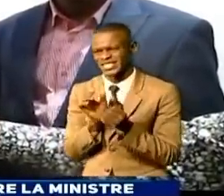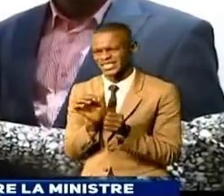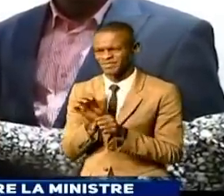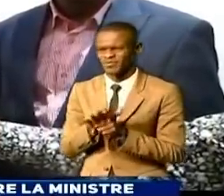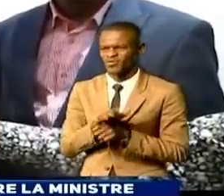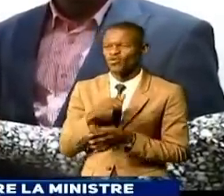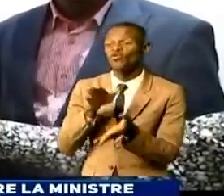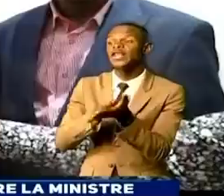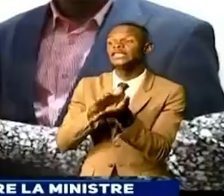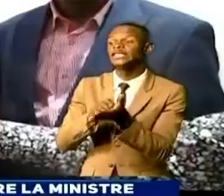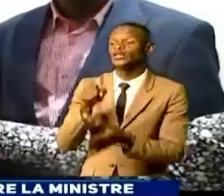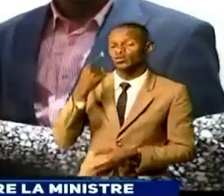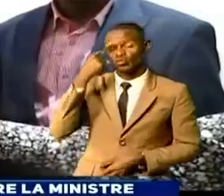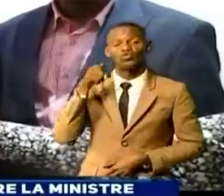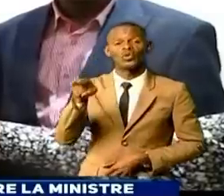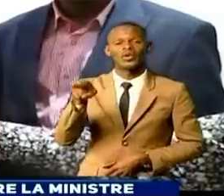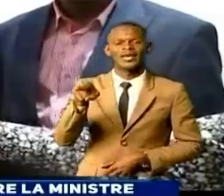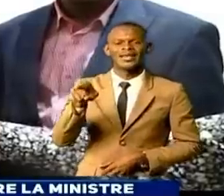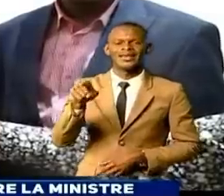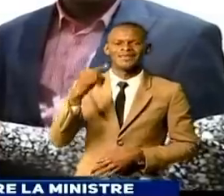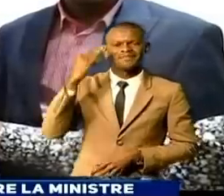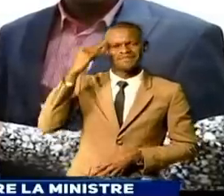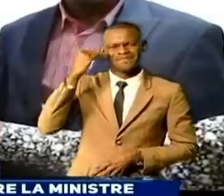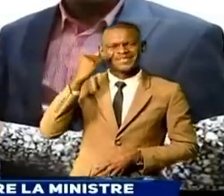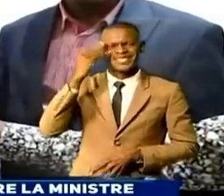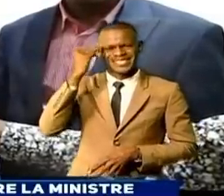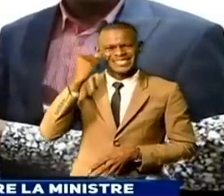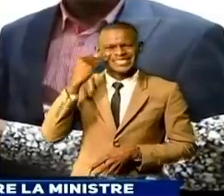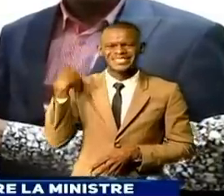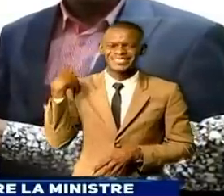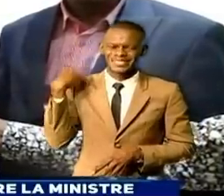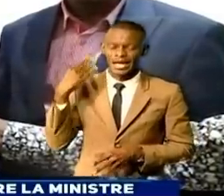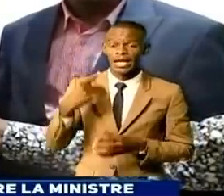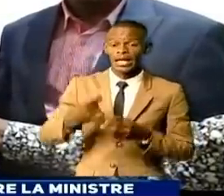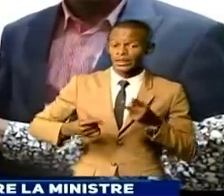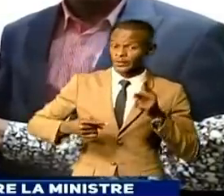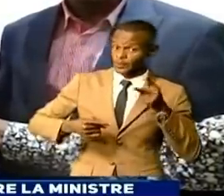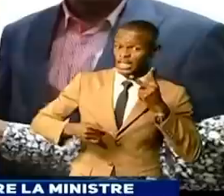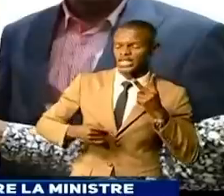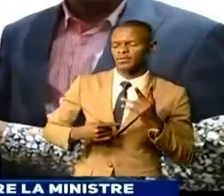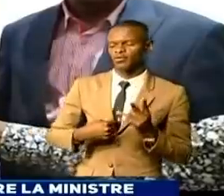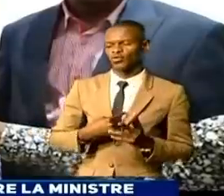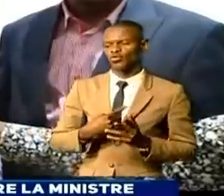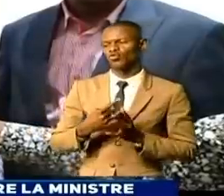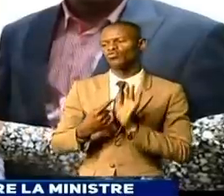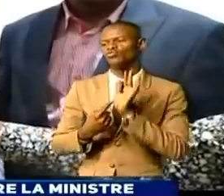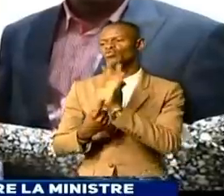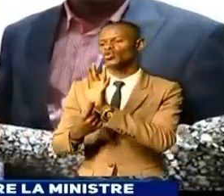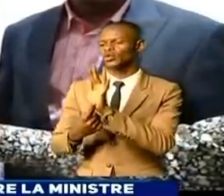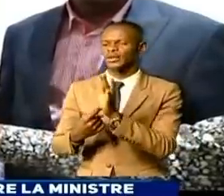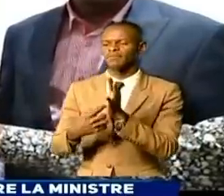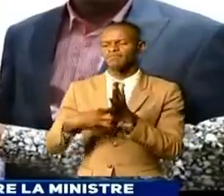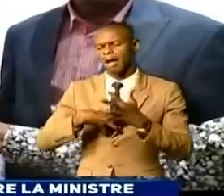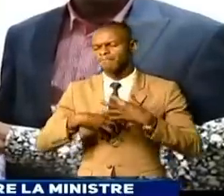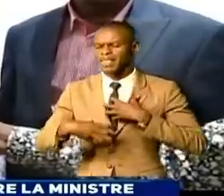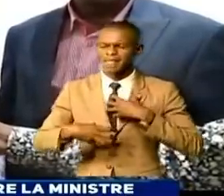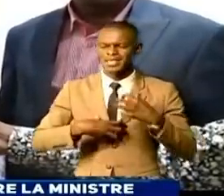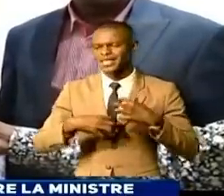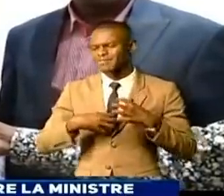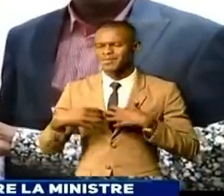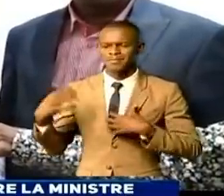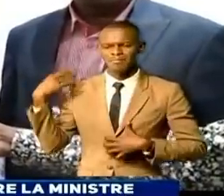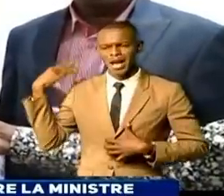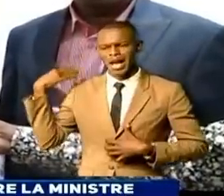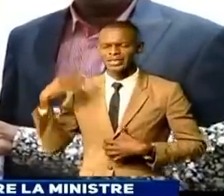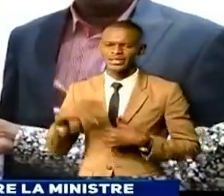d'État. Et en deuxième lieu, à l'issue de revendications syndicales qu'il y a eu au niveau du ministère de la Justice,